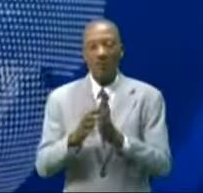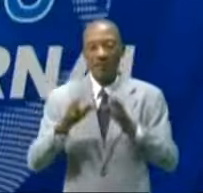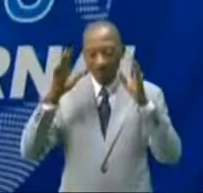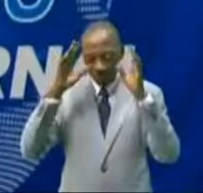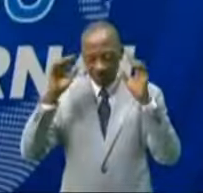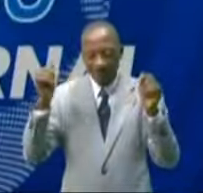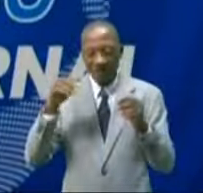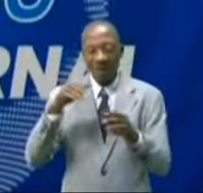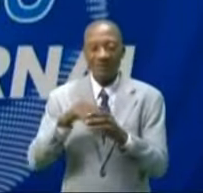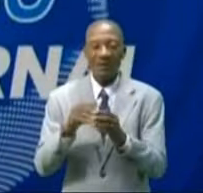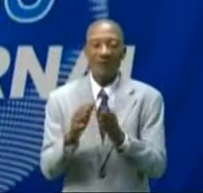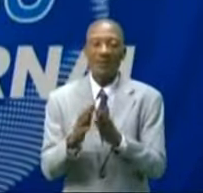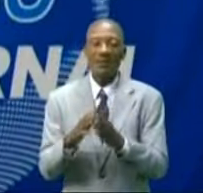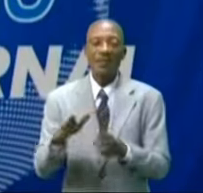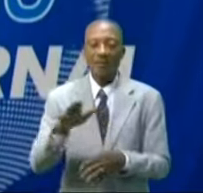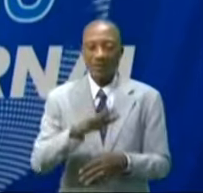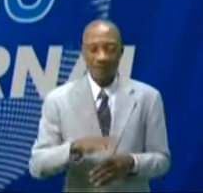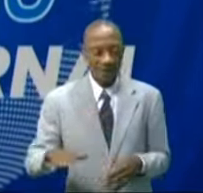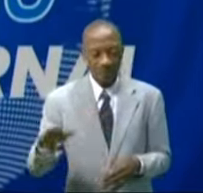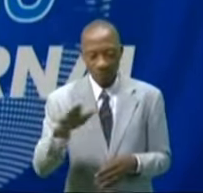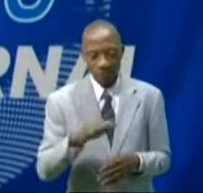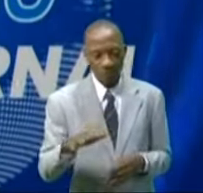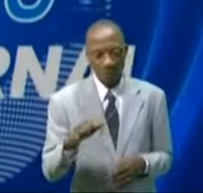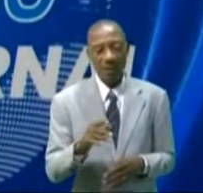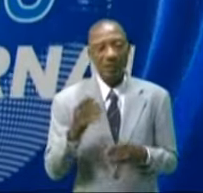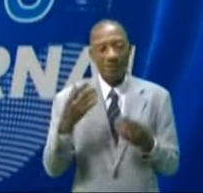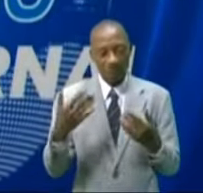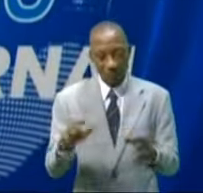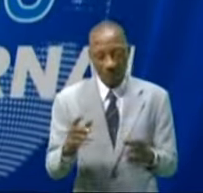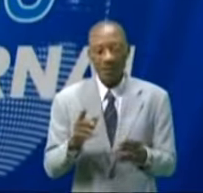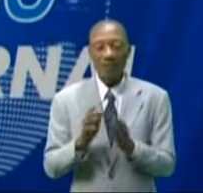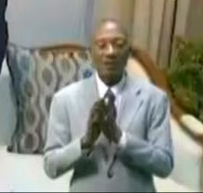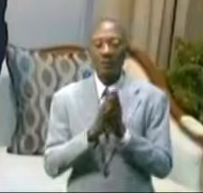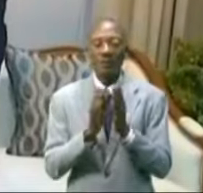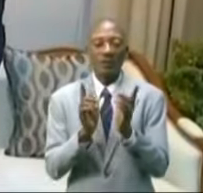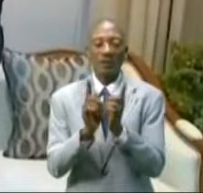République. Il est au micro de Giscard Koussema et Roger Diéhi.